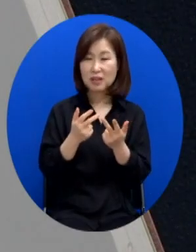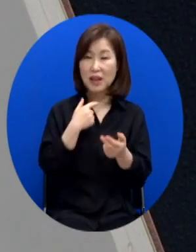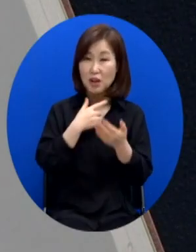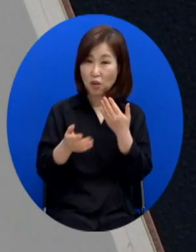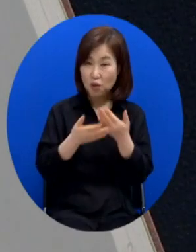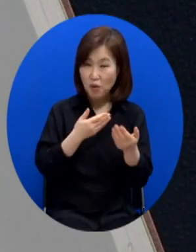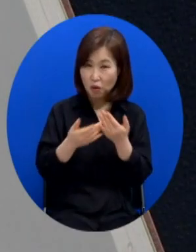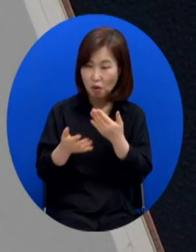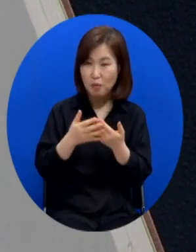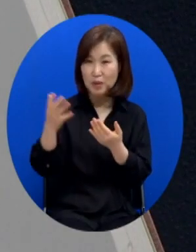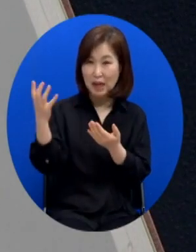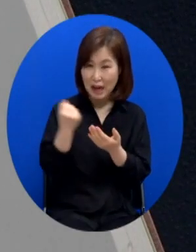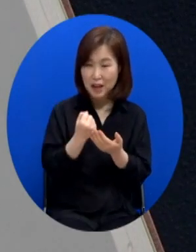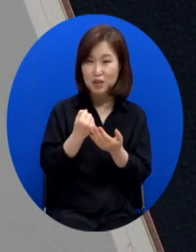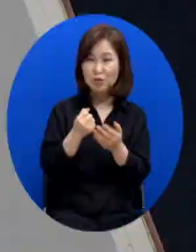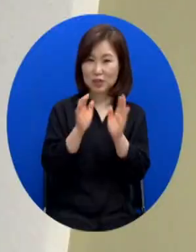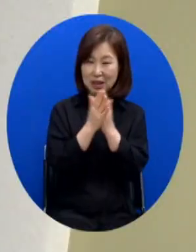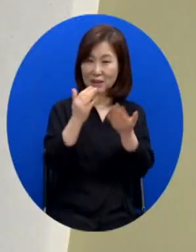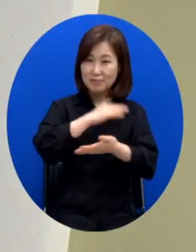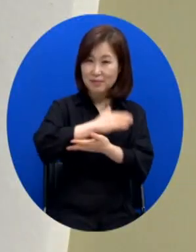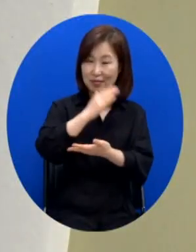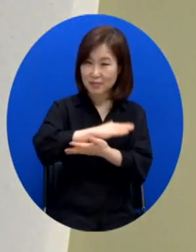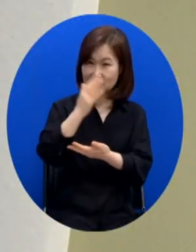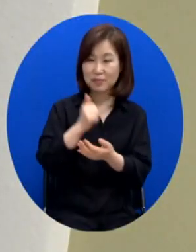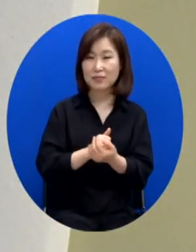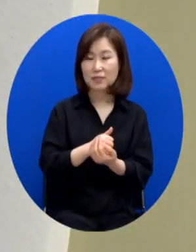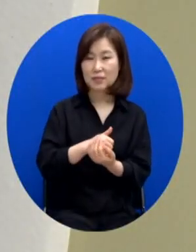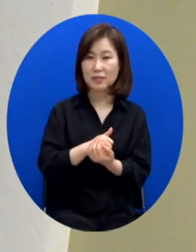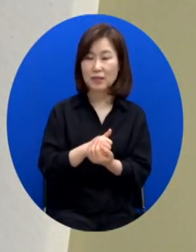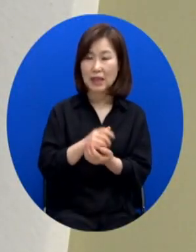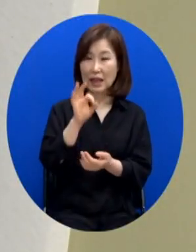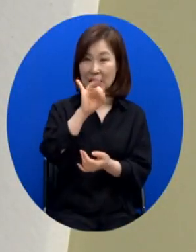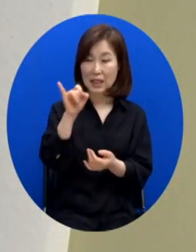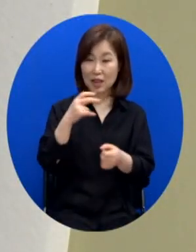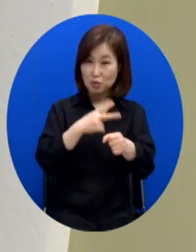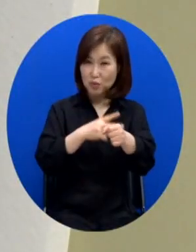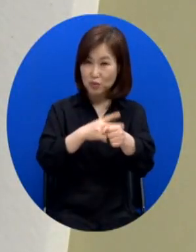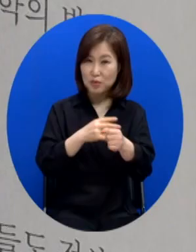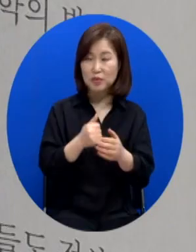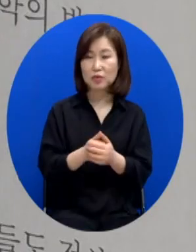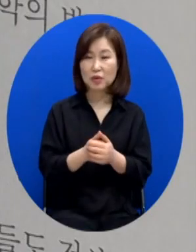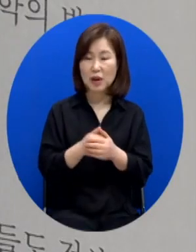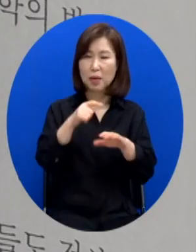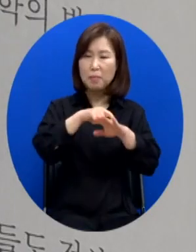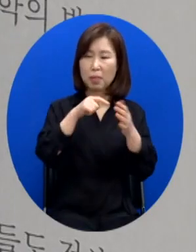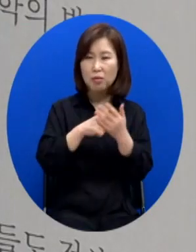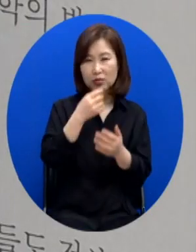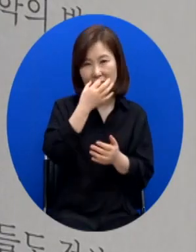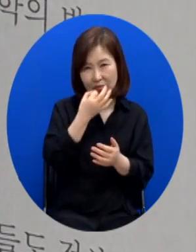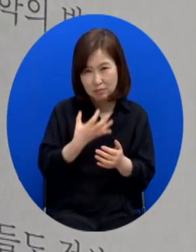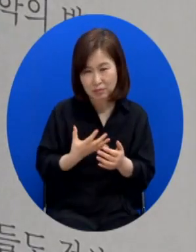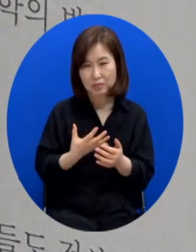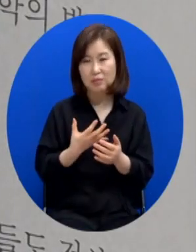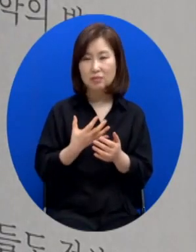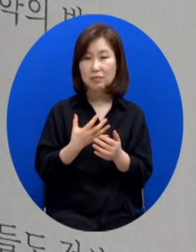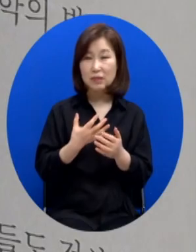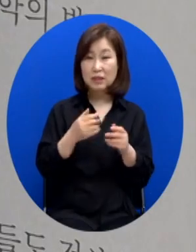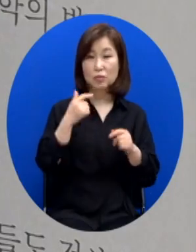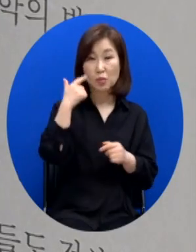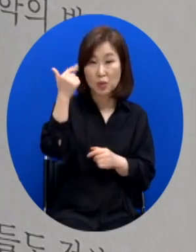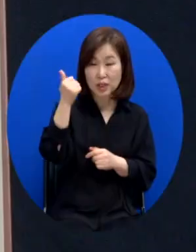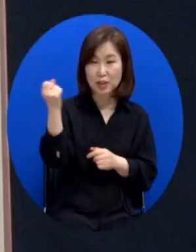책을 쓴 총신대 신학대학원 목회상담학 이관직 교수, 마음이 어려운 목회자와 성도를